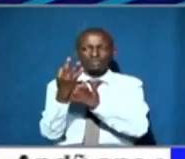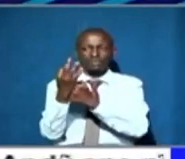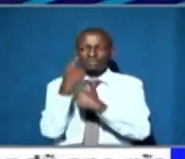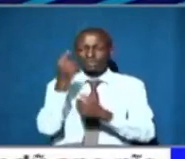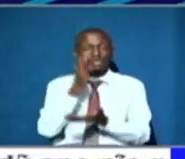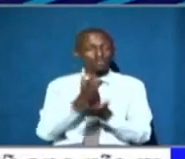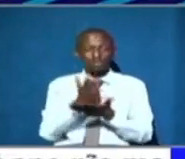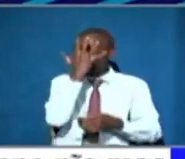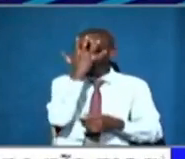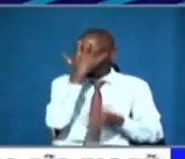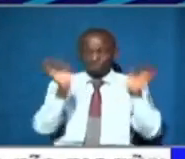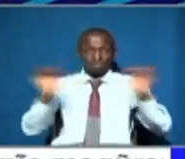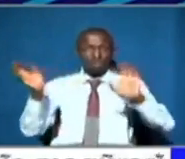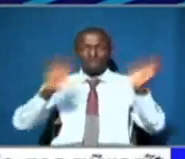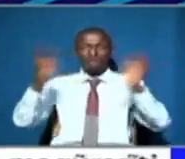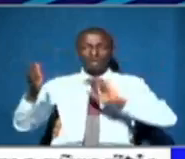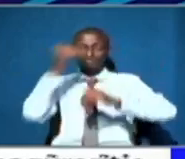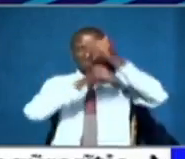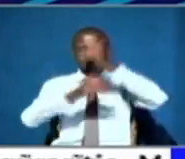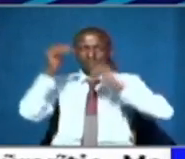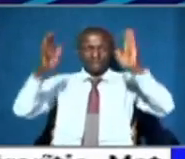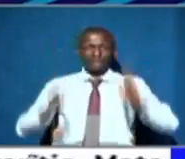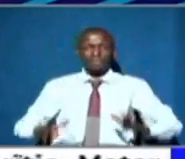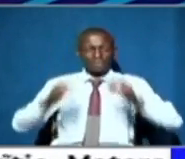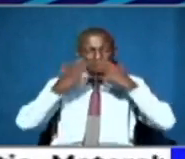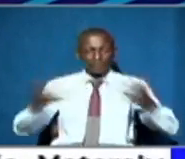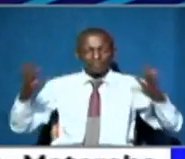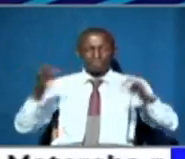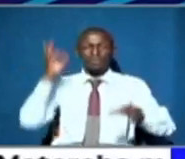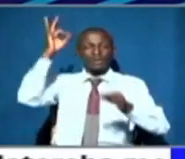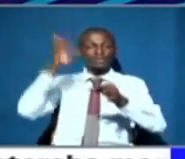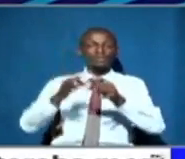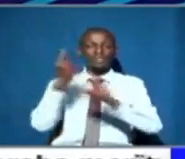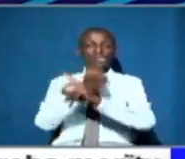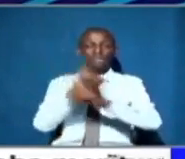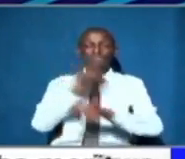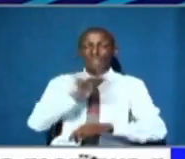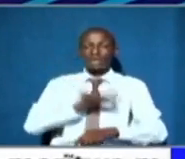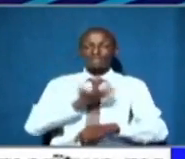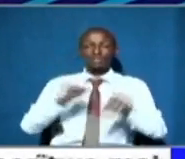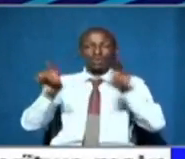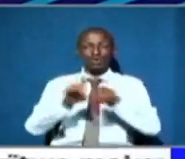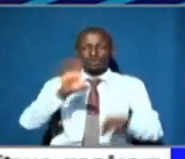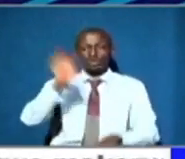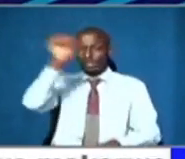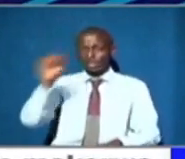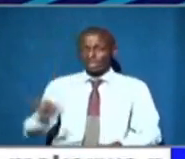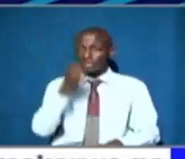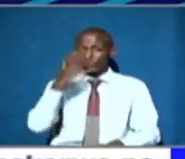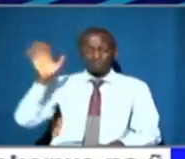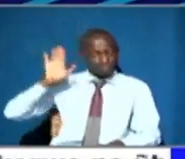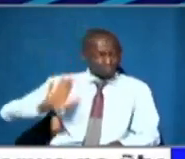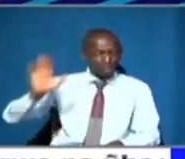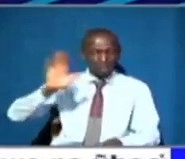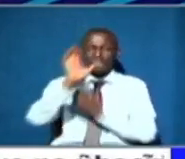ngushonoka kuringana na expert ura matwira thini wa interfaith na ginya minister be mwene ni atwirite orocio furi